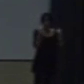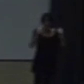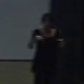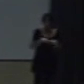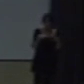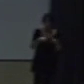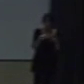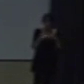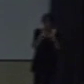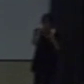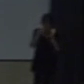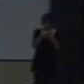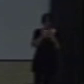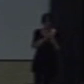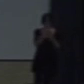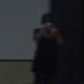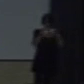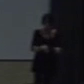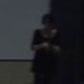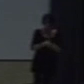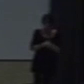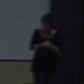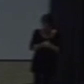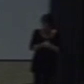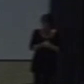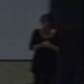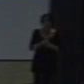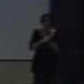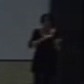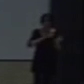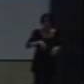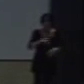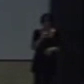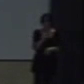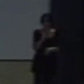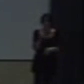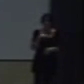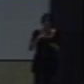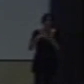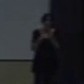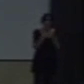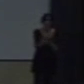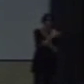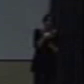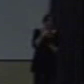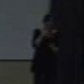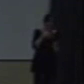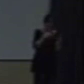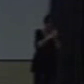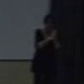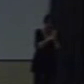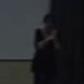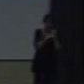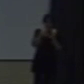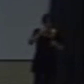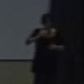la finalitat. A veure, finalment, per una cosa que s'ha dit, i així si això, és veritat que